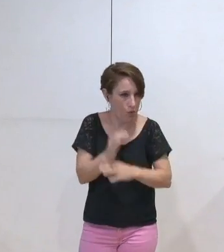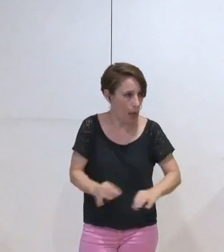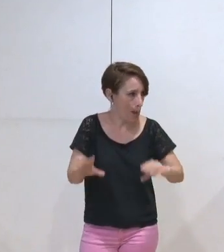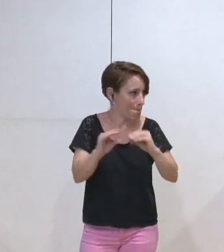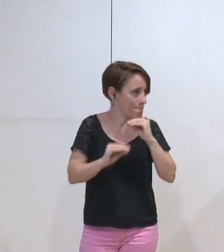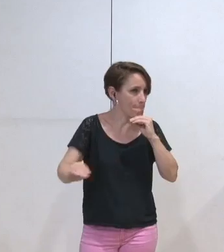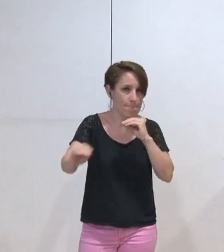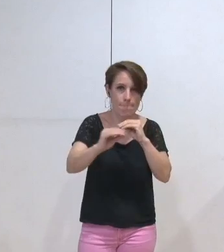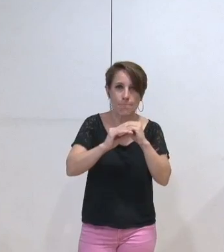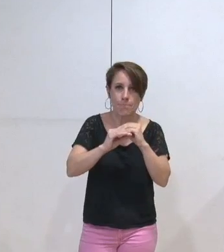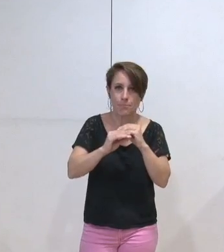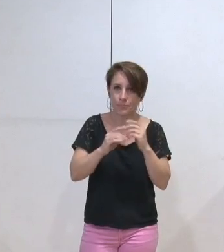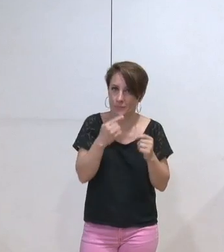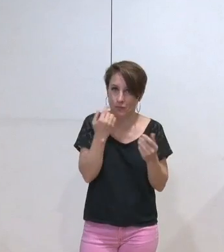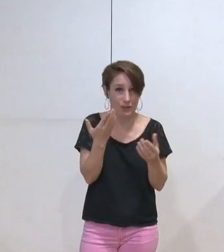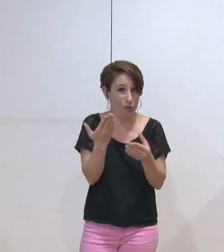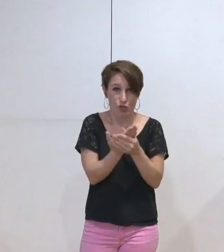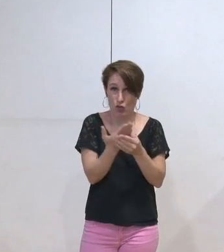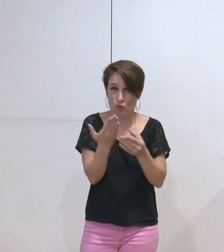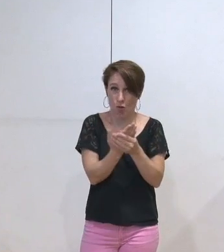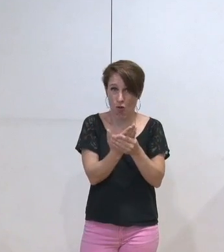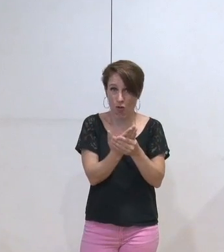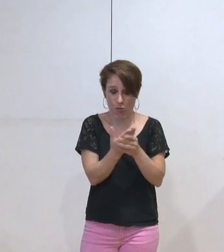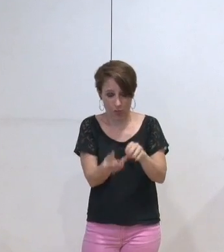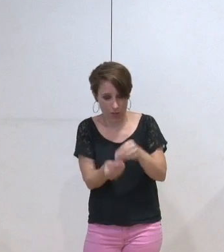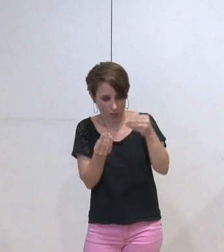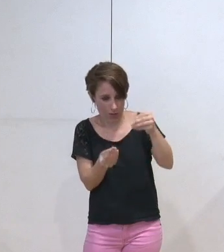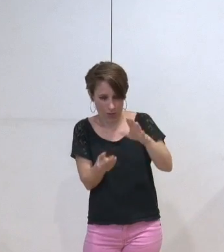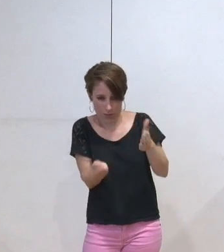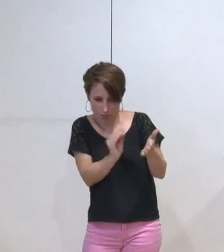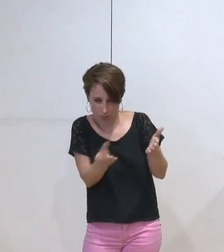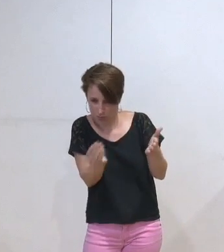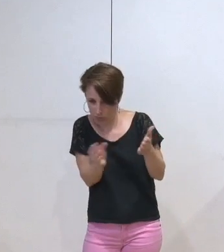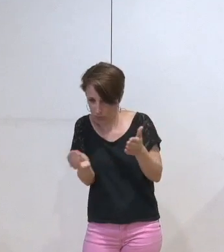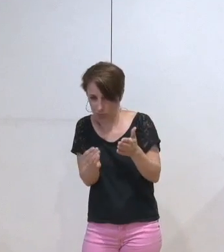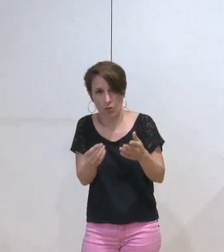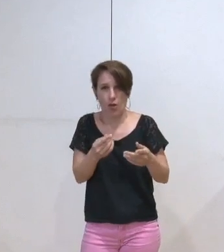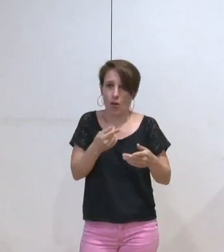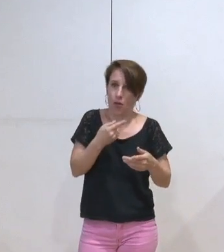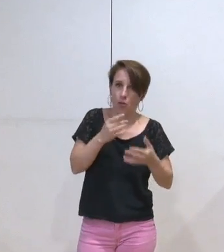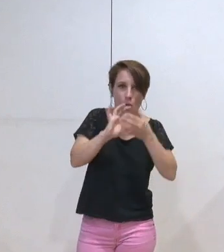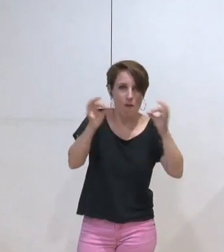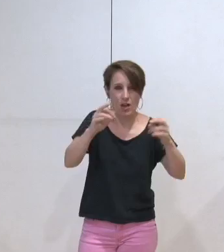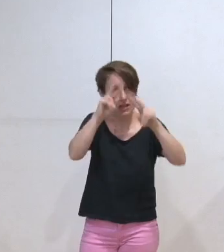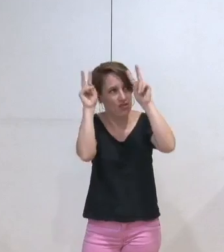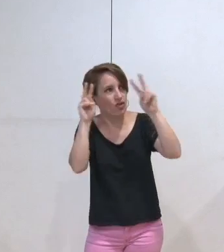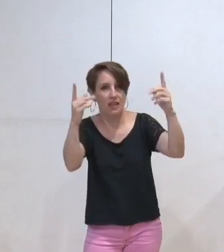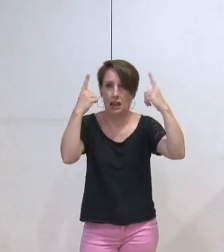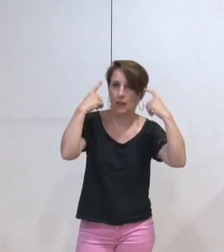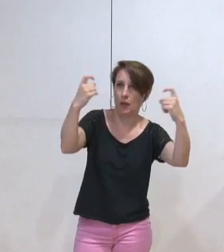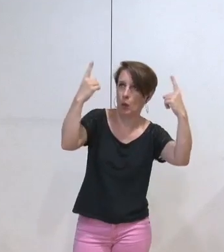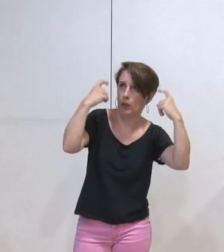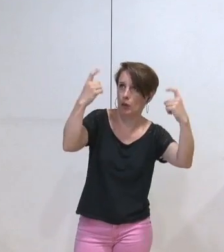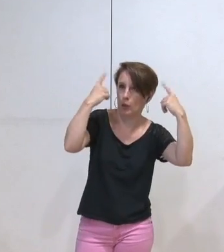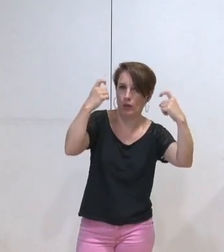présence d'un document qui comporte un grand nombre de de généralités de d'intention d'affirmation de pétition de